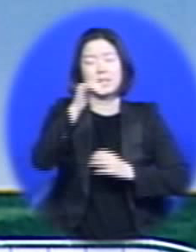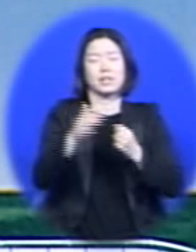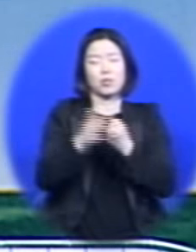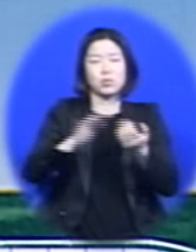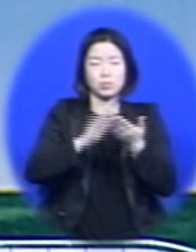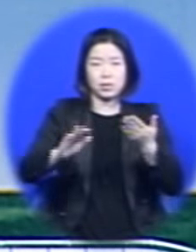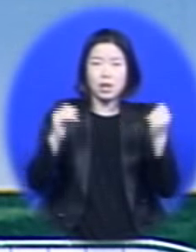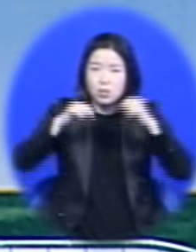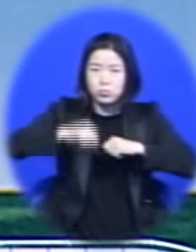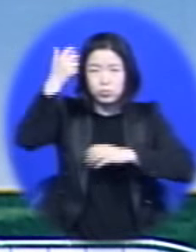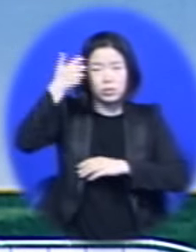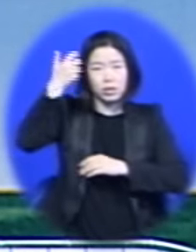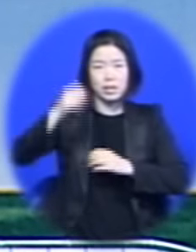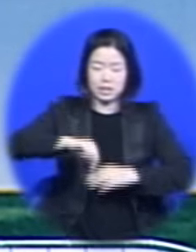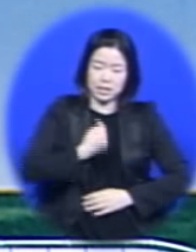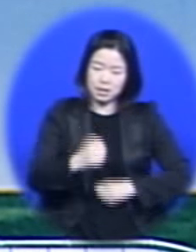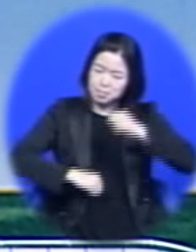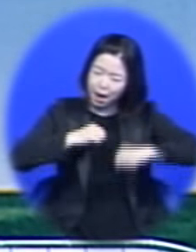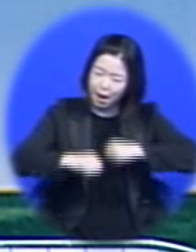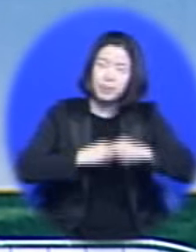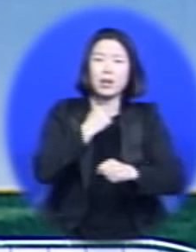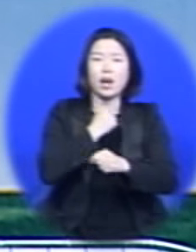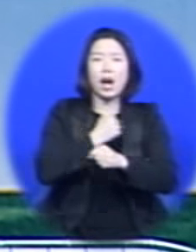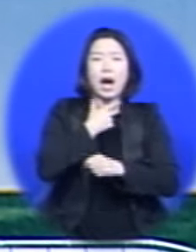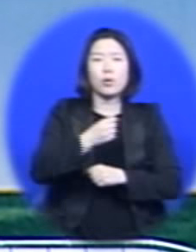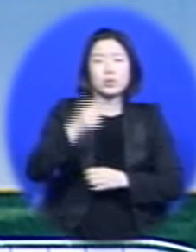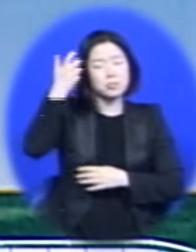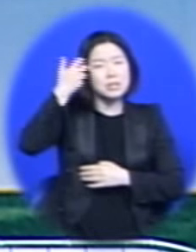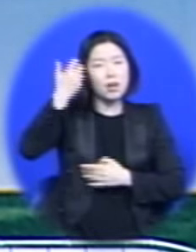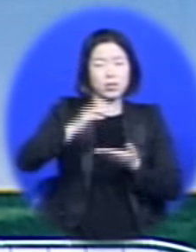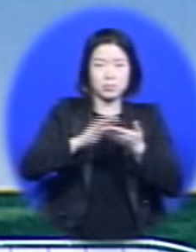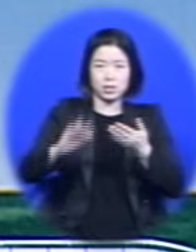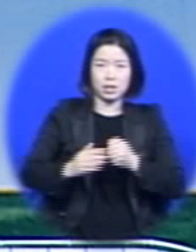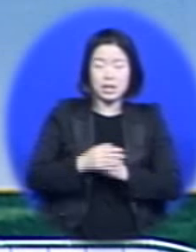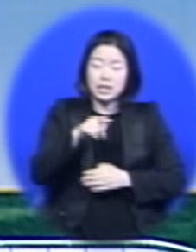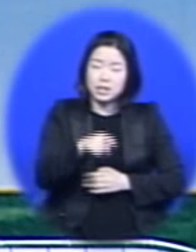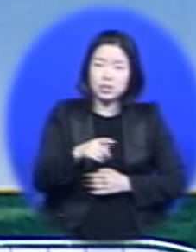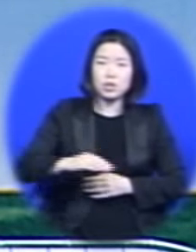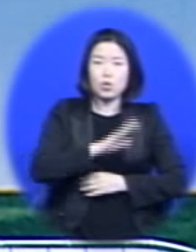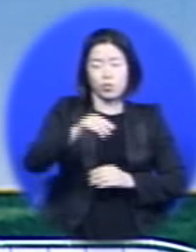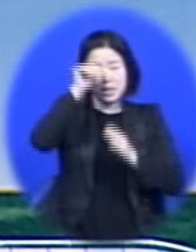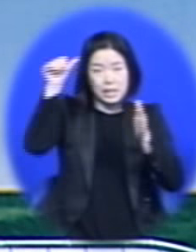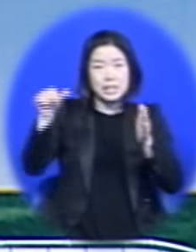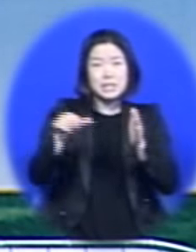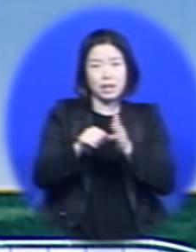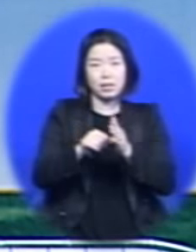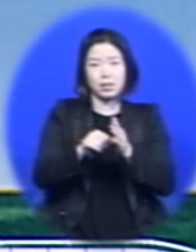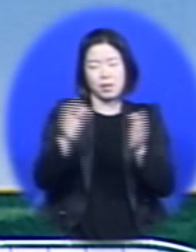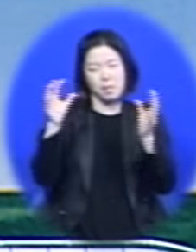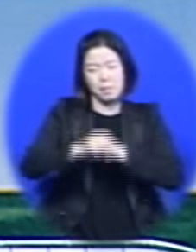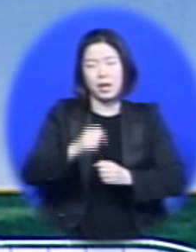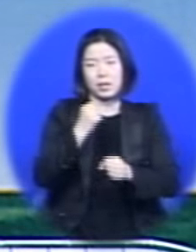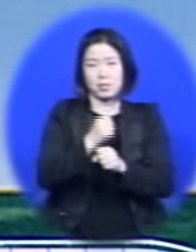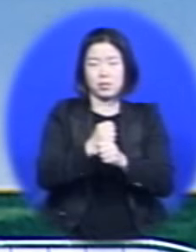불순종의 영은 자기 마음대로 하고 싶은 영입니다. 이것이 우리 인생을 망치는 겁니다.